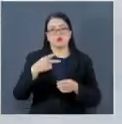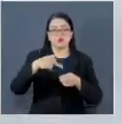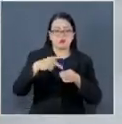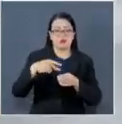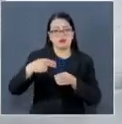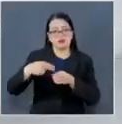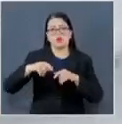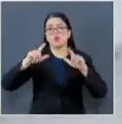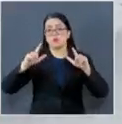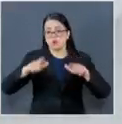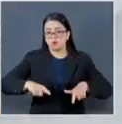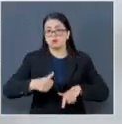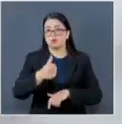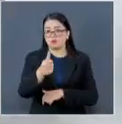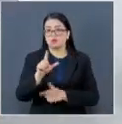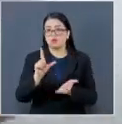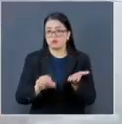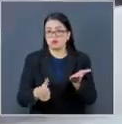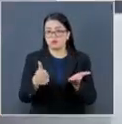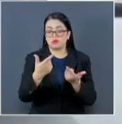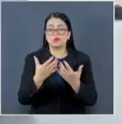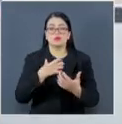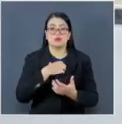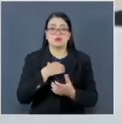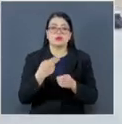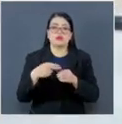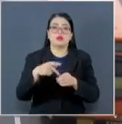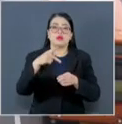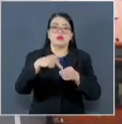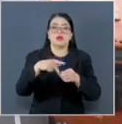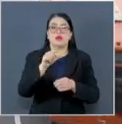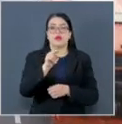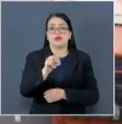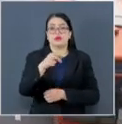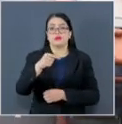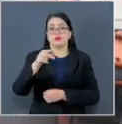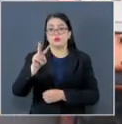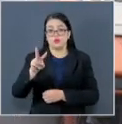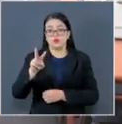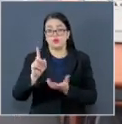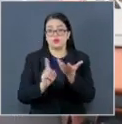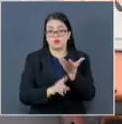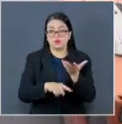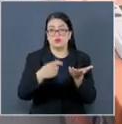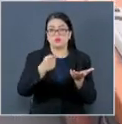ข้อเรียกร้องมีอยู่3เรื่องข้อแรกอยากให้ลดราคาก๊าซ NGV ให้เหลือกิโลกรัมละ